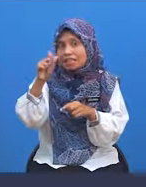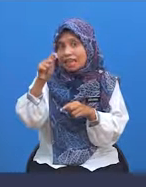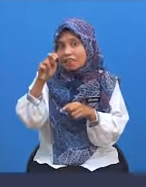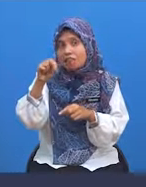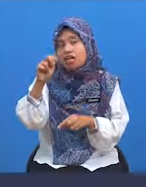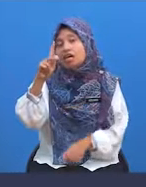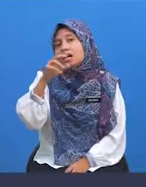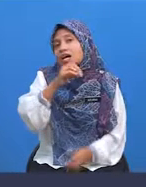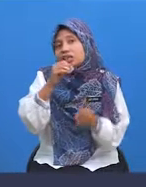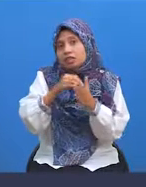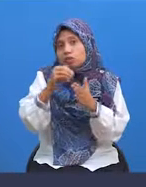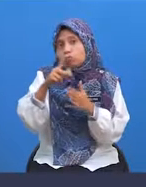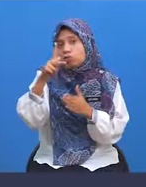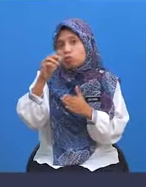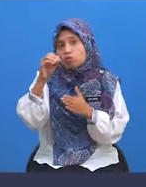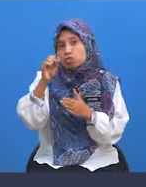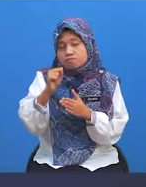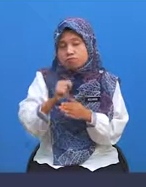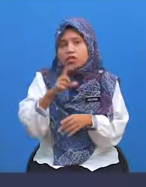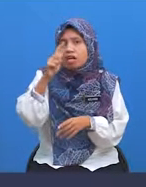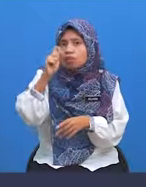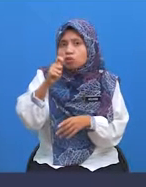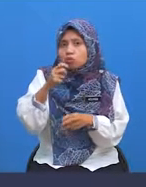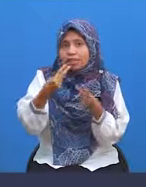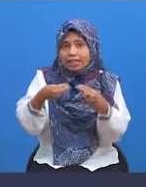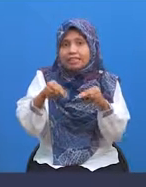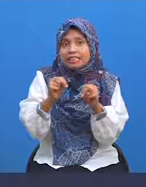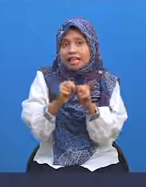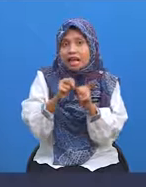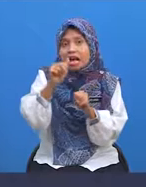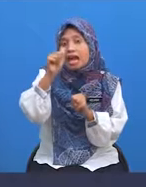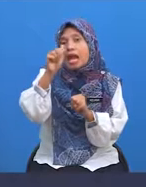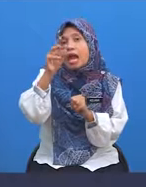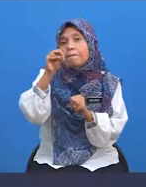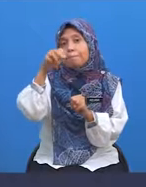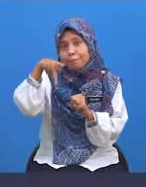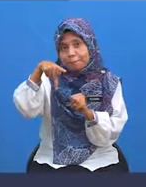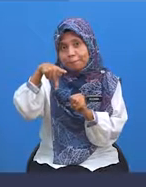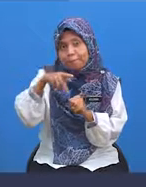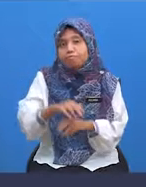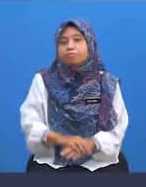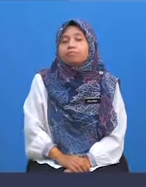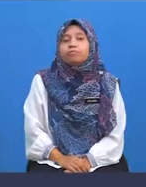Seterusnya, tentukan nilai amplitude bagi graf anda.